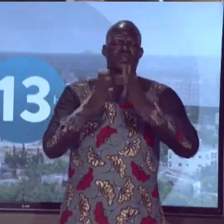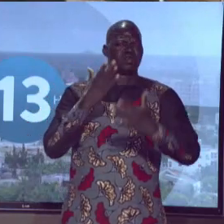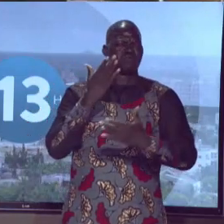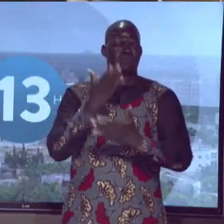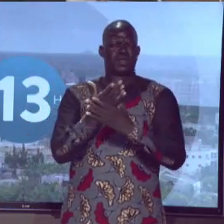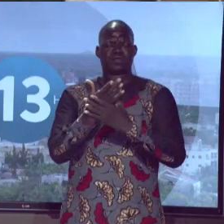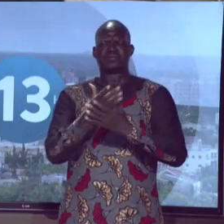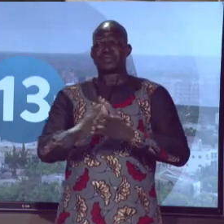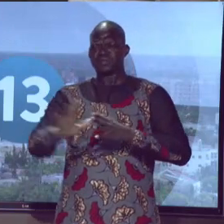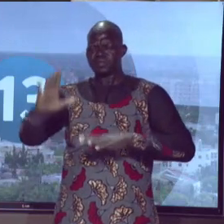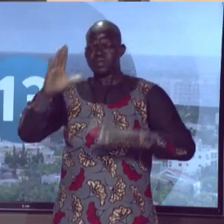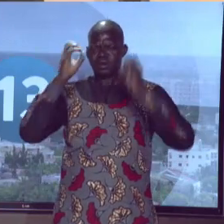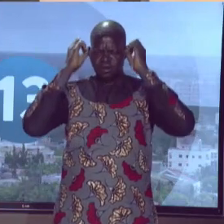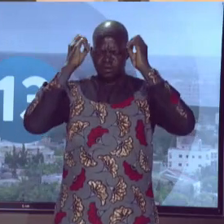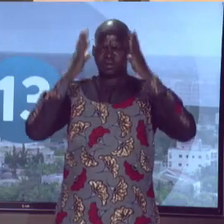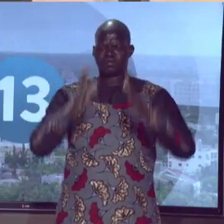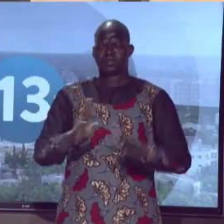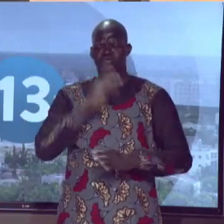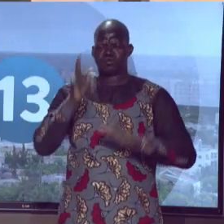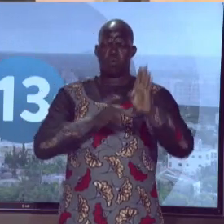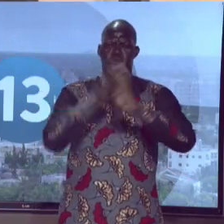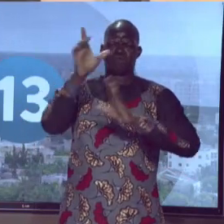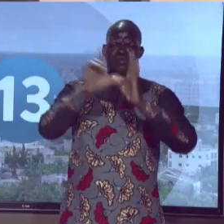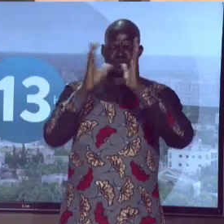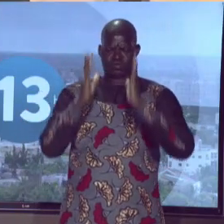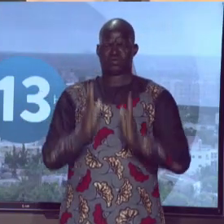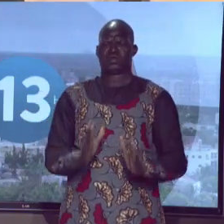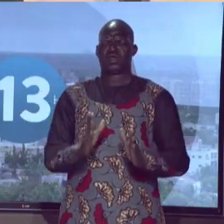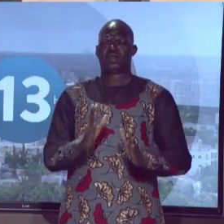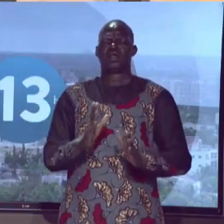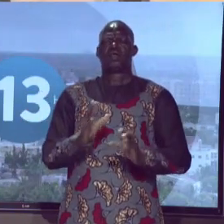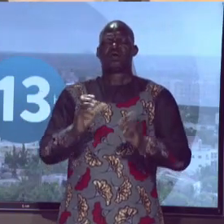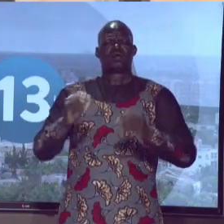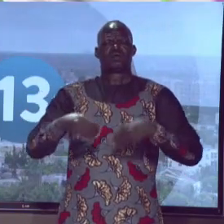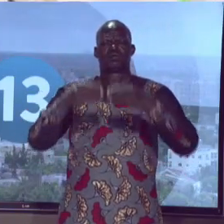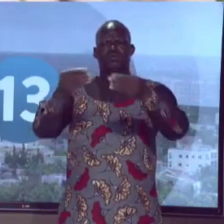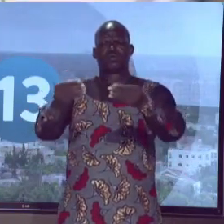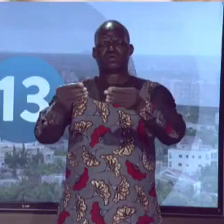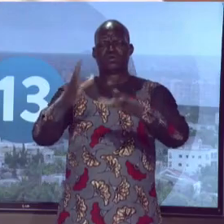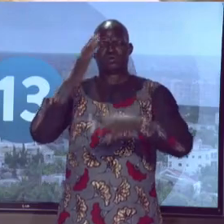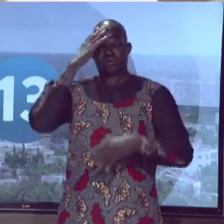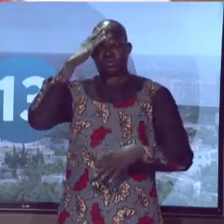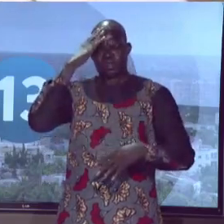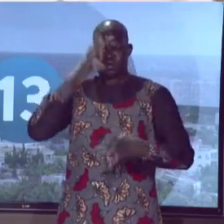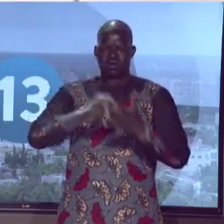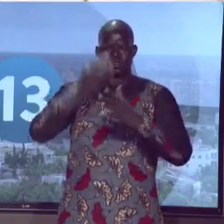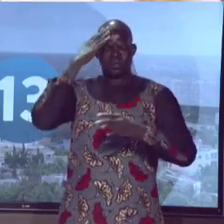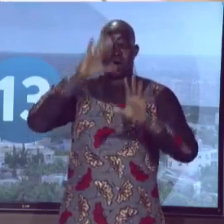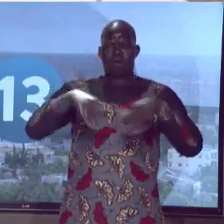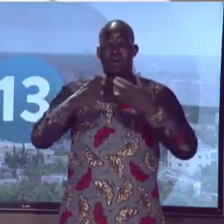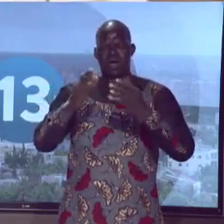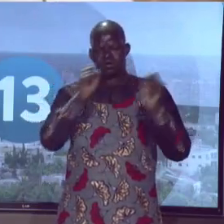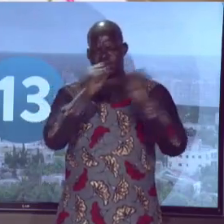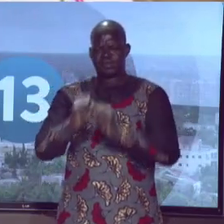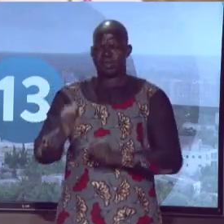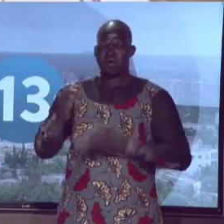technologie et les encadreurs sont des professionnels aguerris, prêts à transmettre leurs connaissances. On les apprend comment est-ce que le système fonctionne déjà,